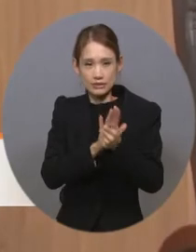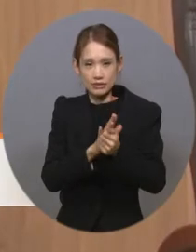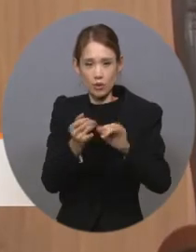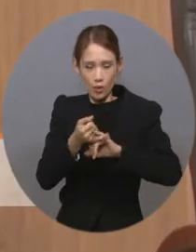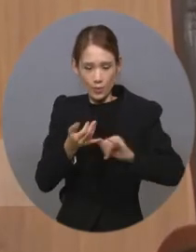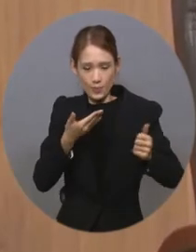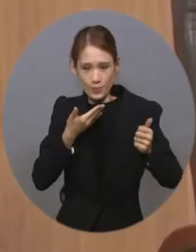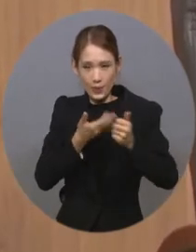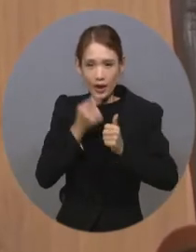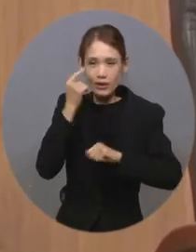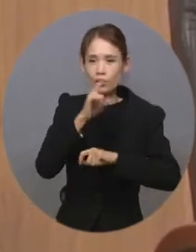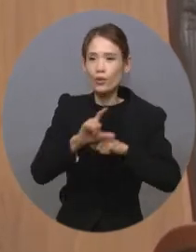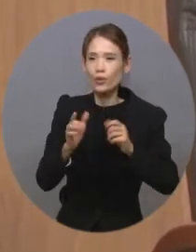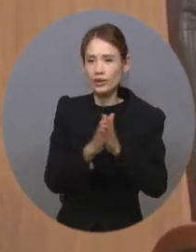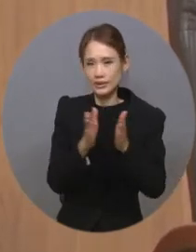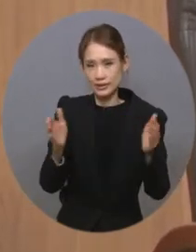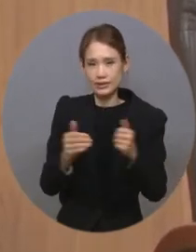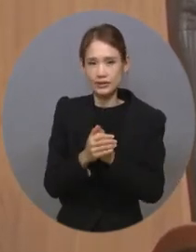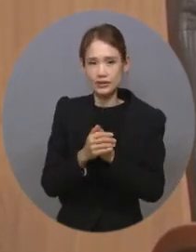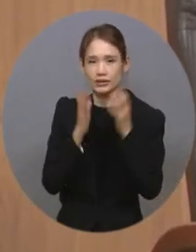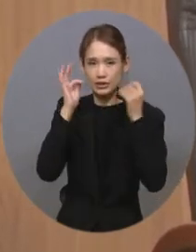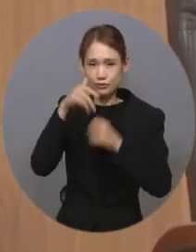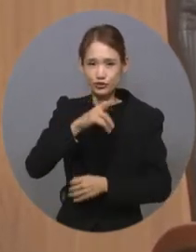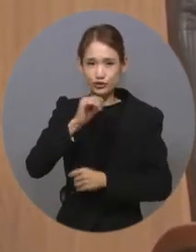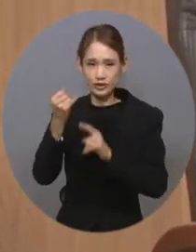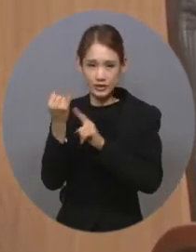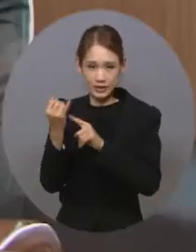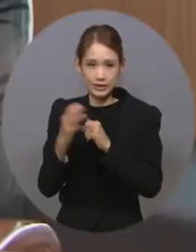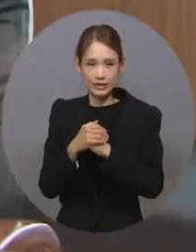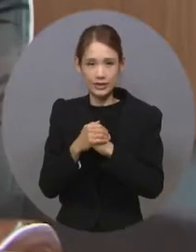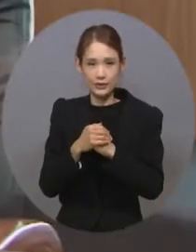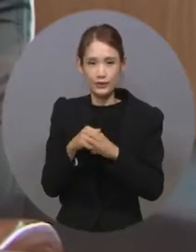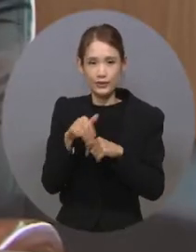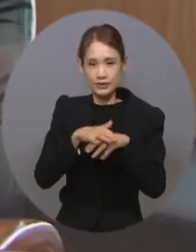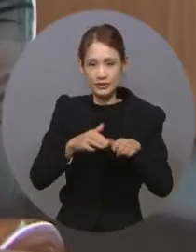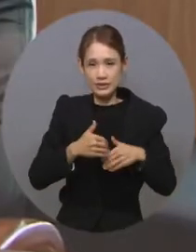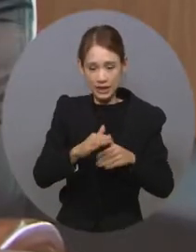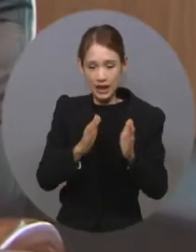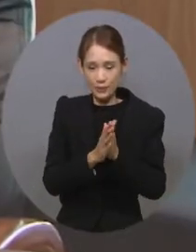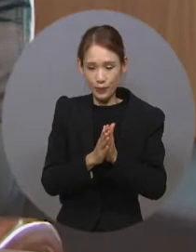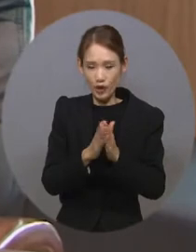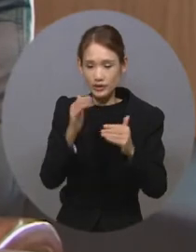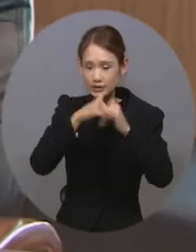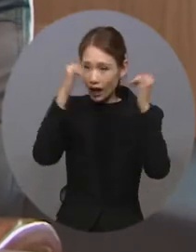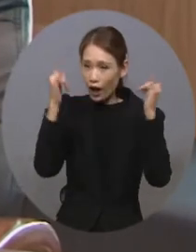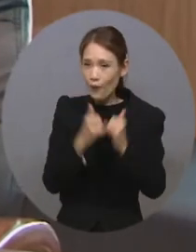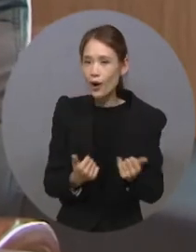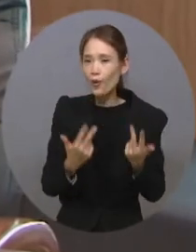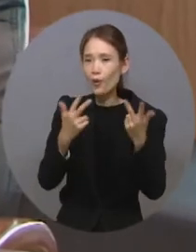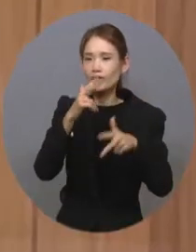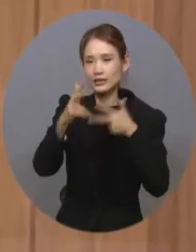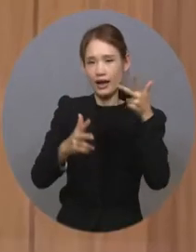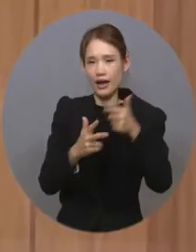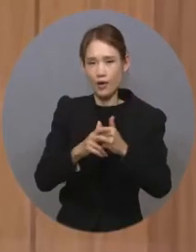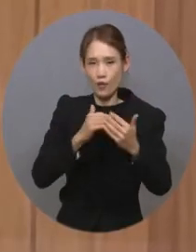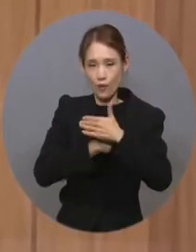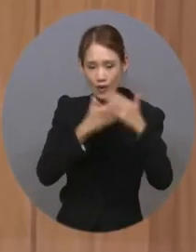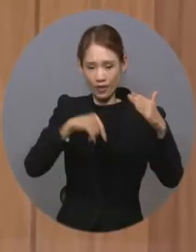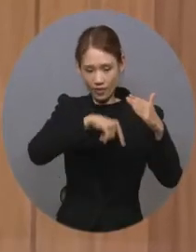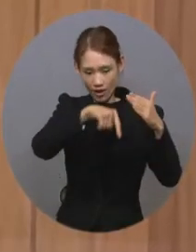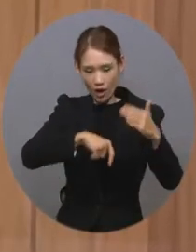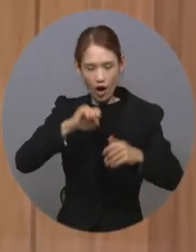지원을 나섰습니다 김순이 이사장은 부산 동구청 과 진행하는 이번 사회공헌 사업이 관내 어려운 이웃들의 따뜻한